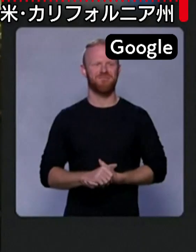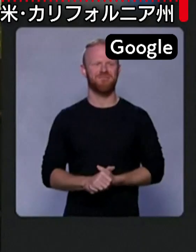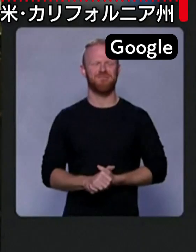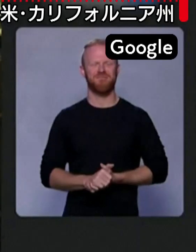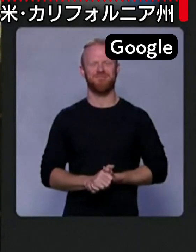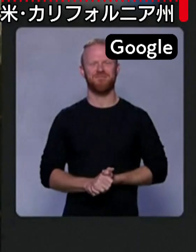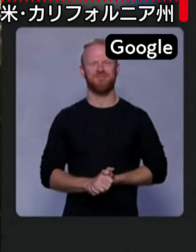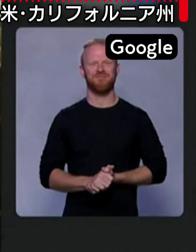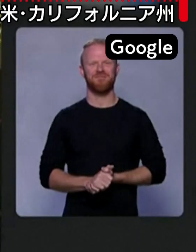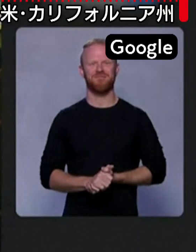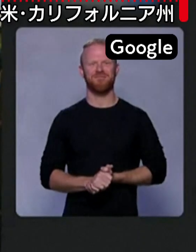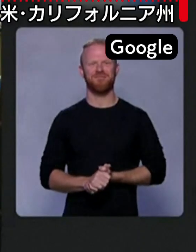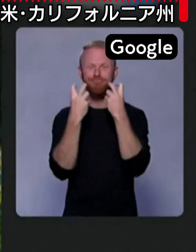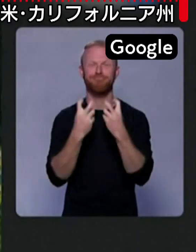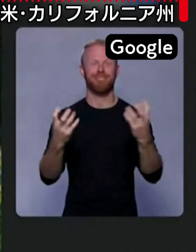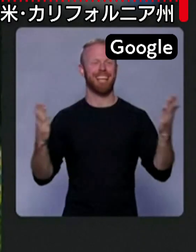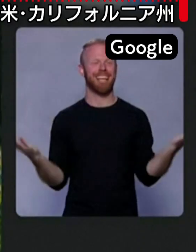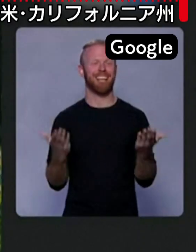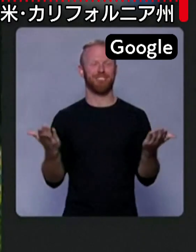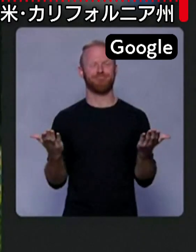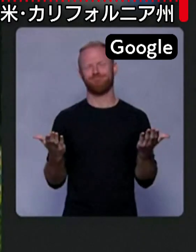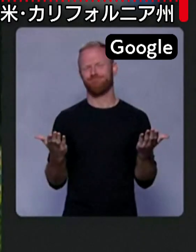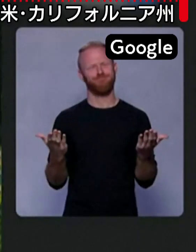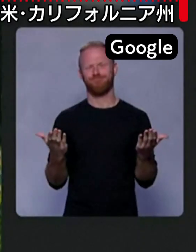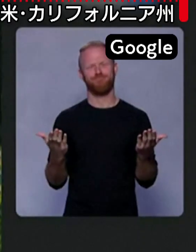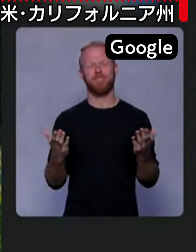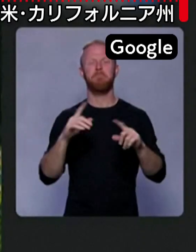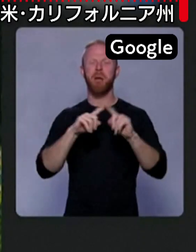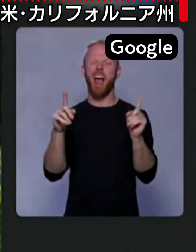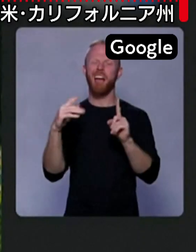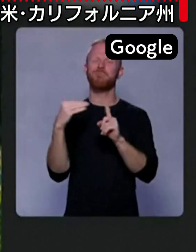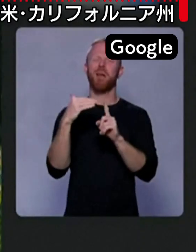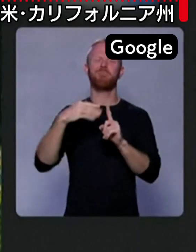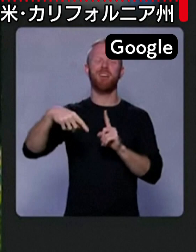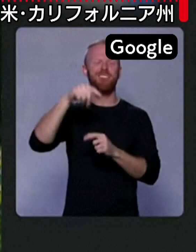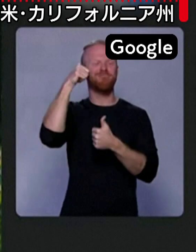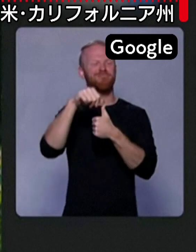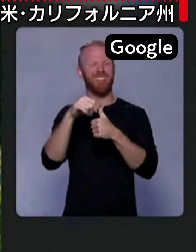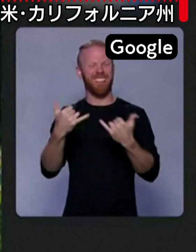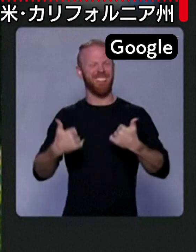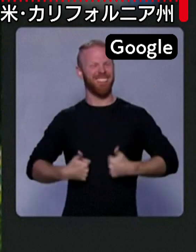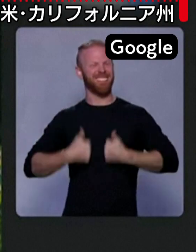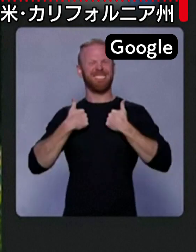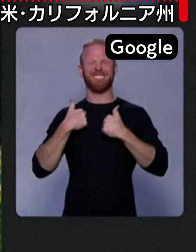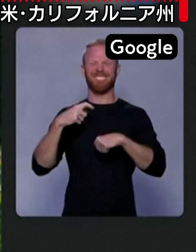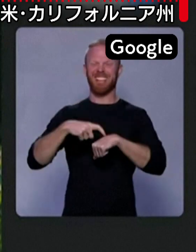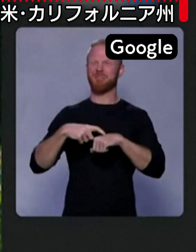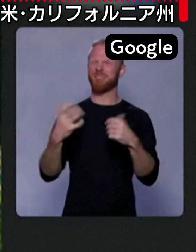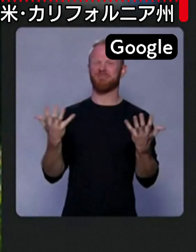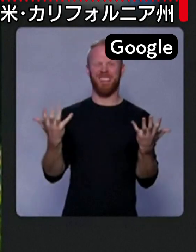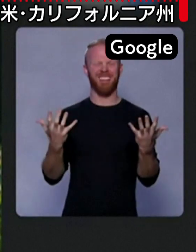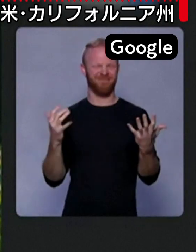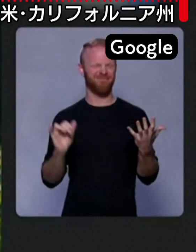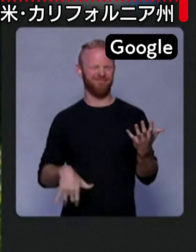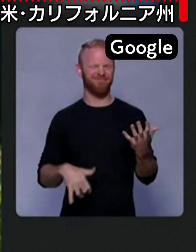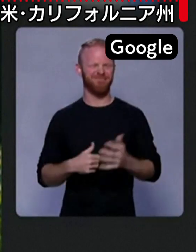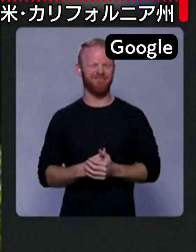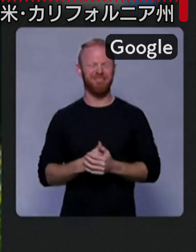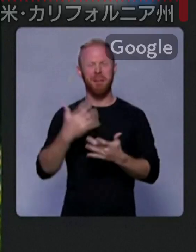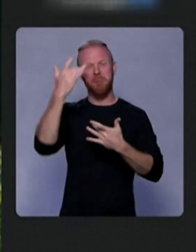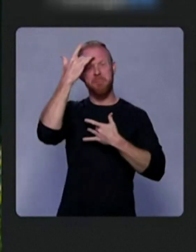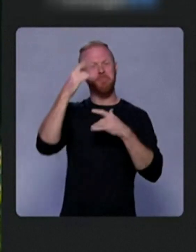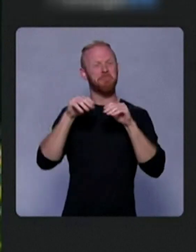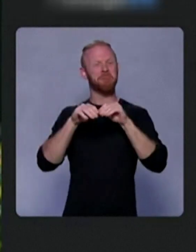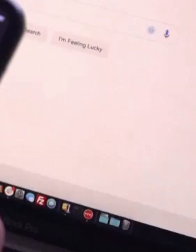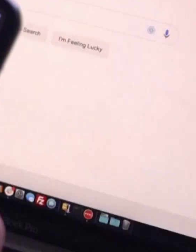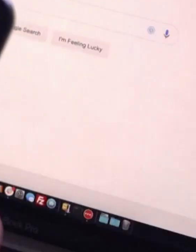アメリカのグーグルは18日検索や基本ソフトアンドロイドで個人情報の保護を強化する新たな機能を発表し